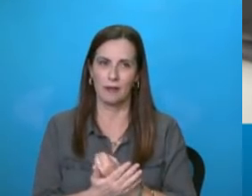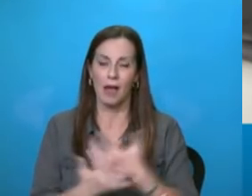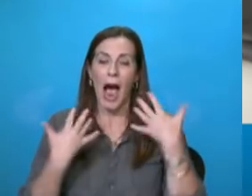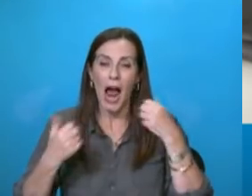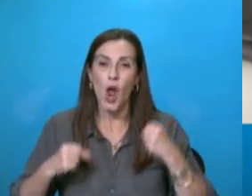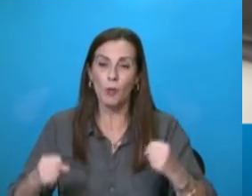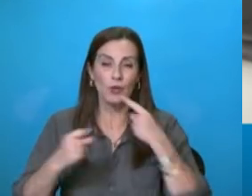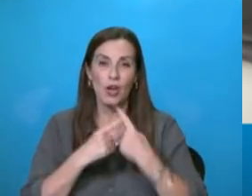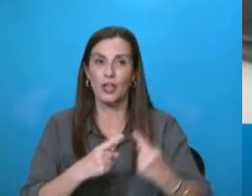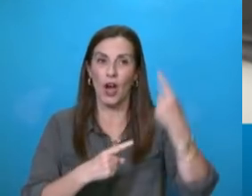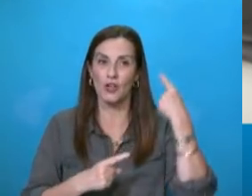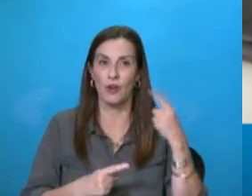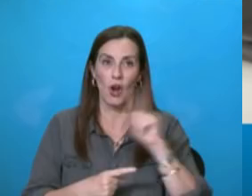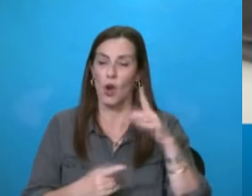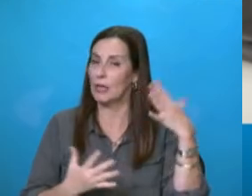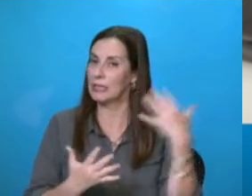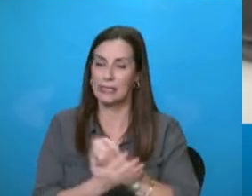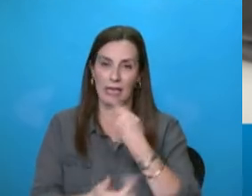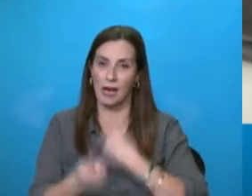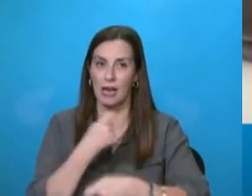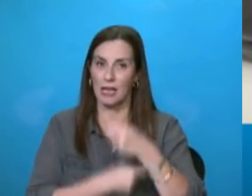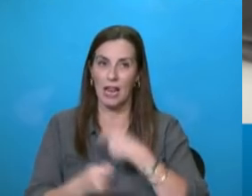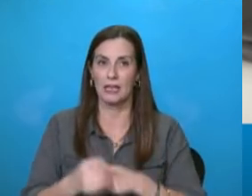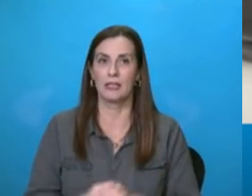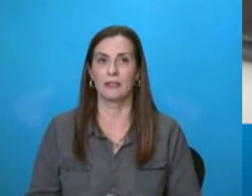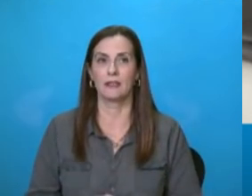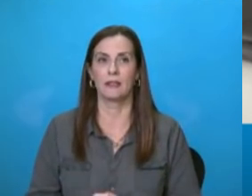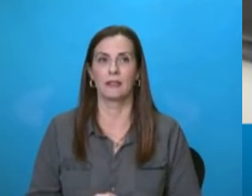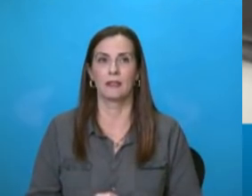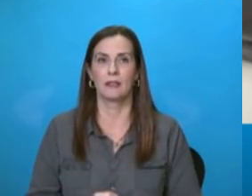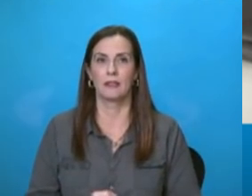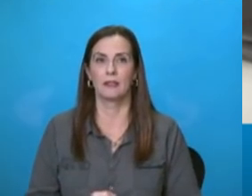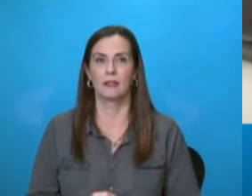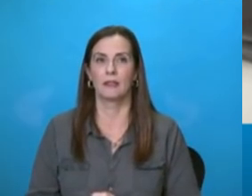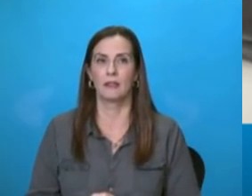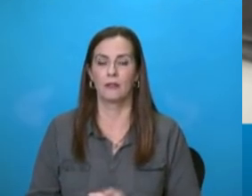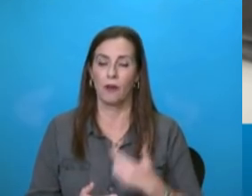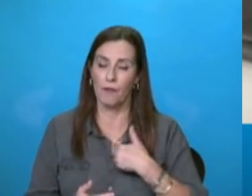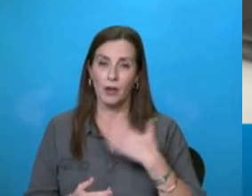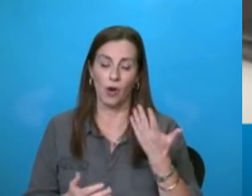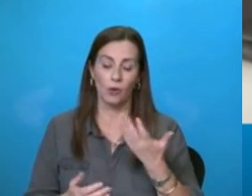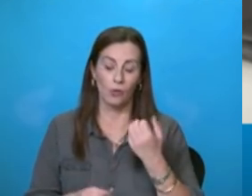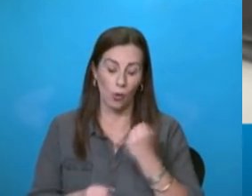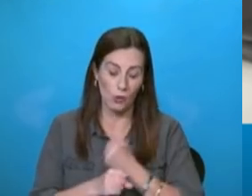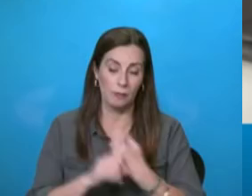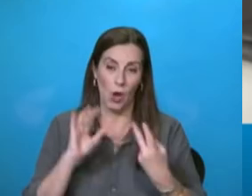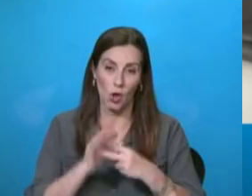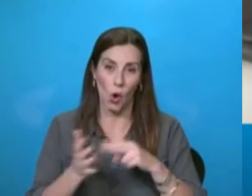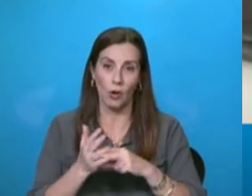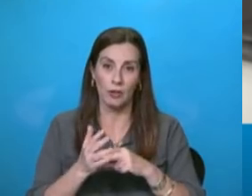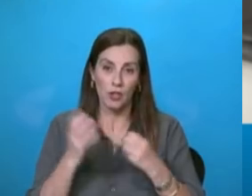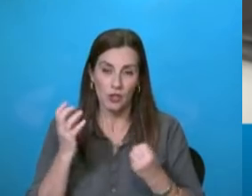שנה שעברה לא הצליח כלכלית. ואנחנו בונים תוכנית